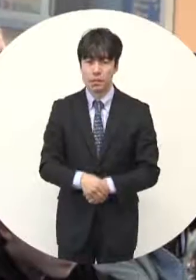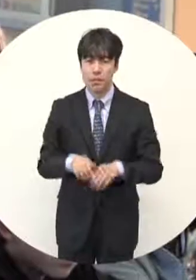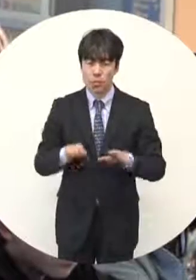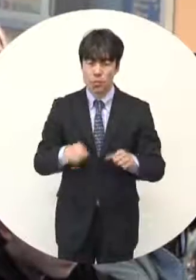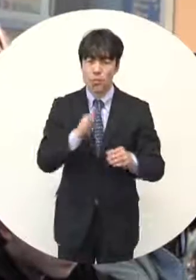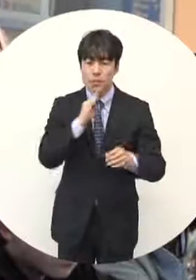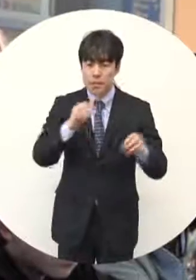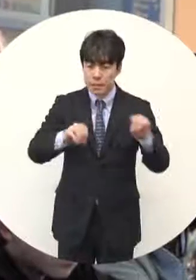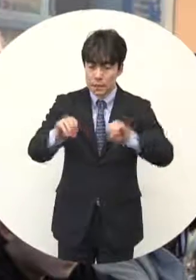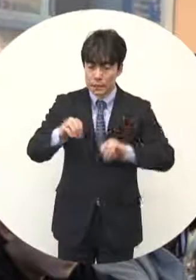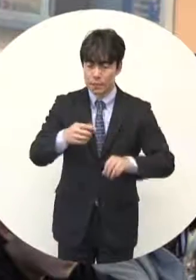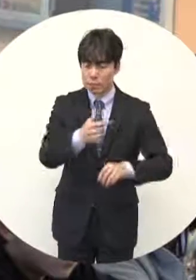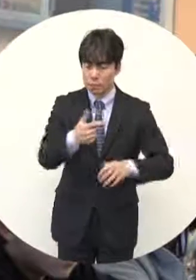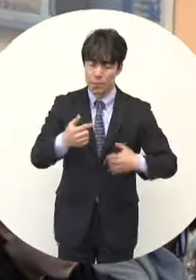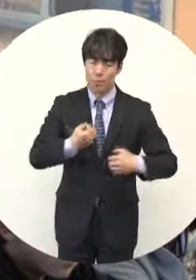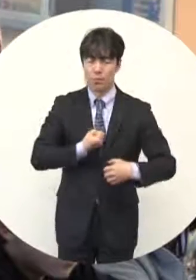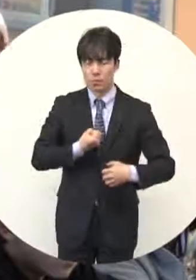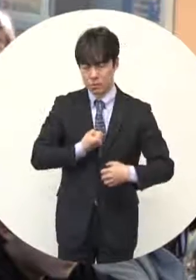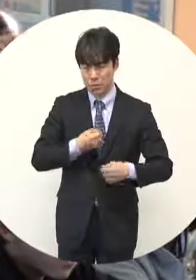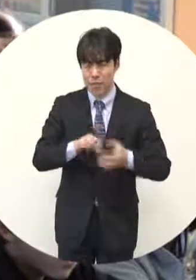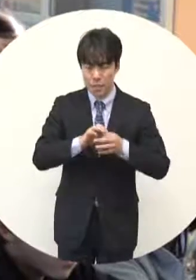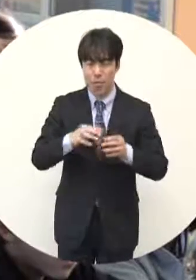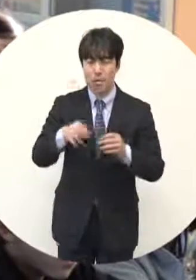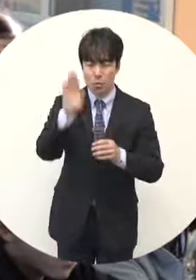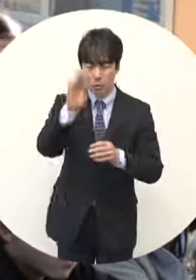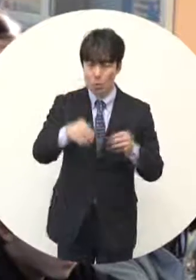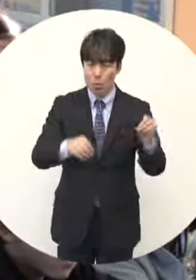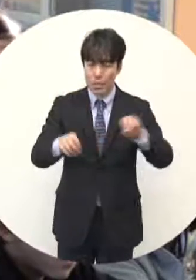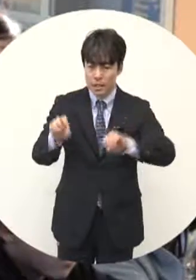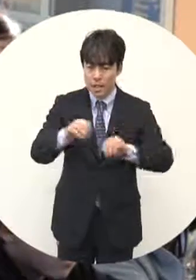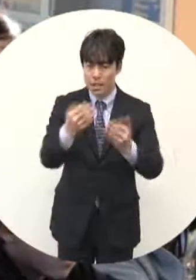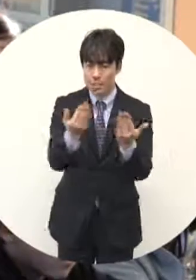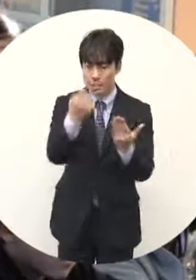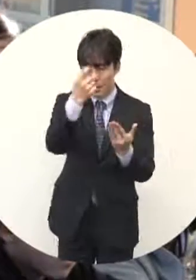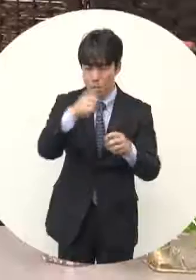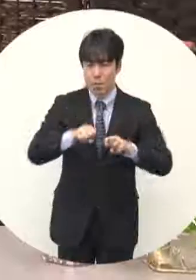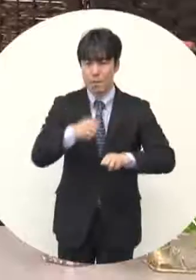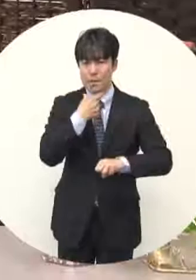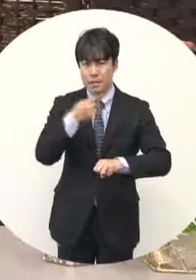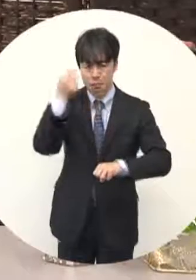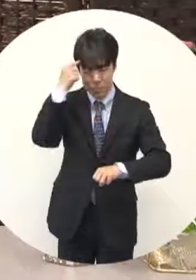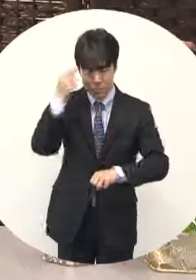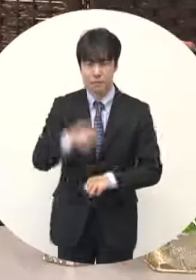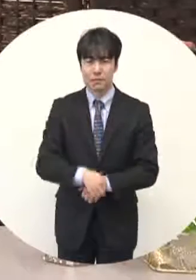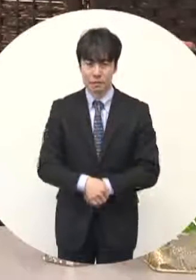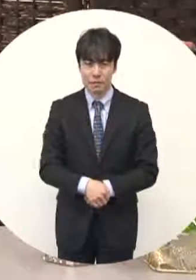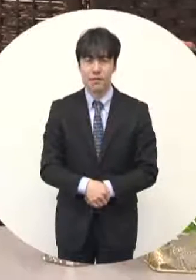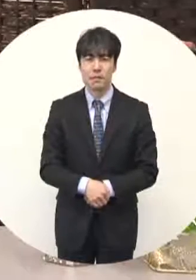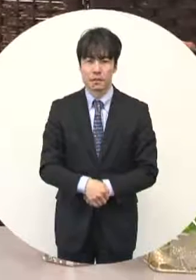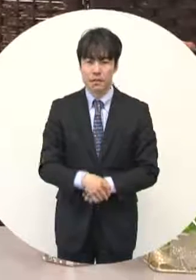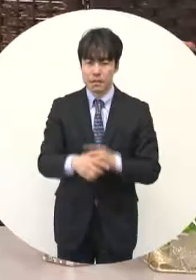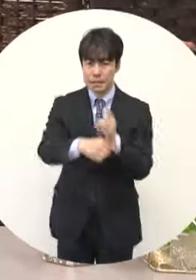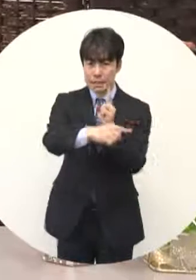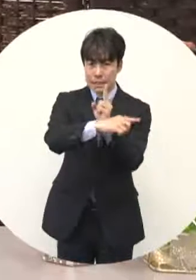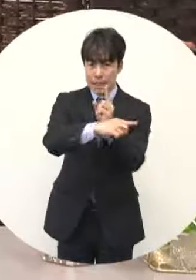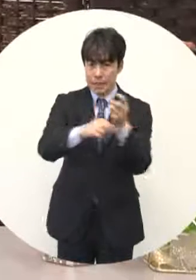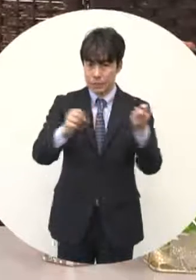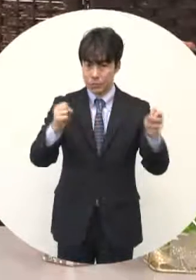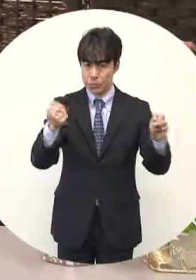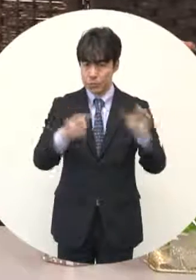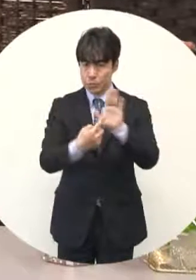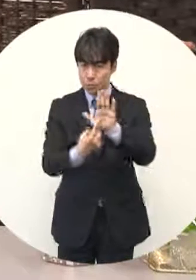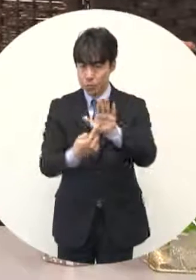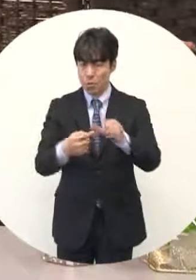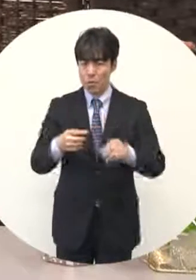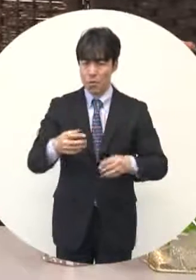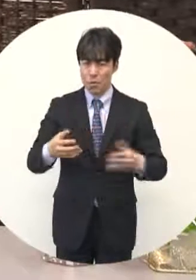水の色が何種類変わるのかすごかったです。はい、水の色が何種類変わるのかとか調べてみたいなって思います。今日の実験がとても面白かったので、これからの理科も頑張っていきたいと思いました。 サイエンスショー盛り上がっていました